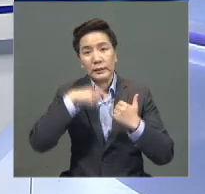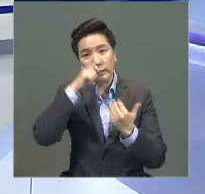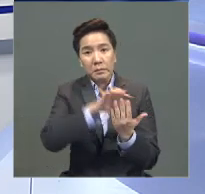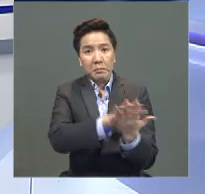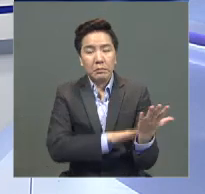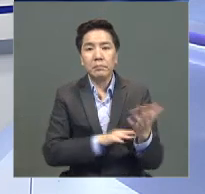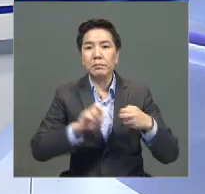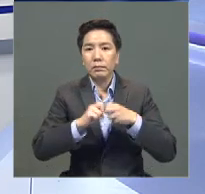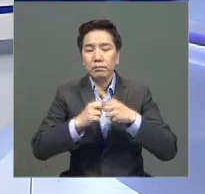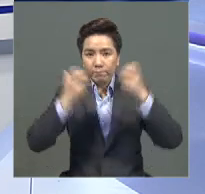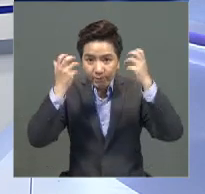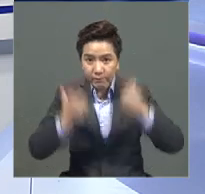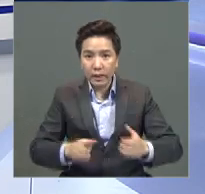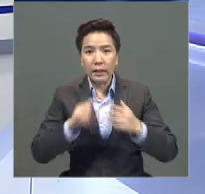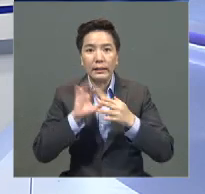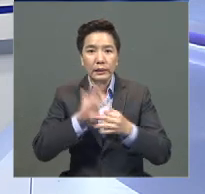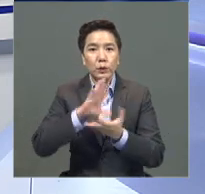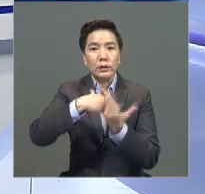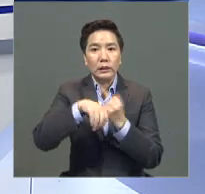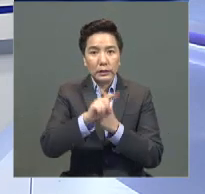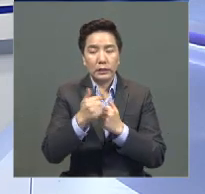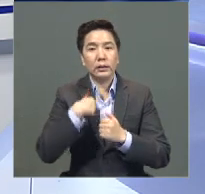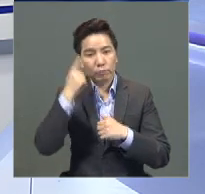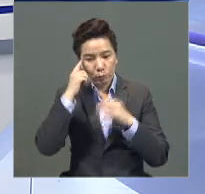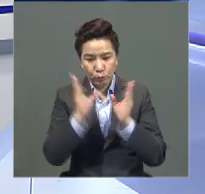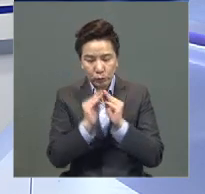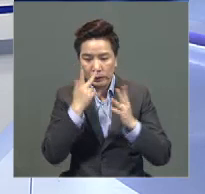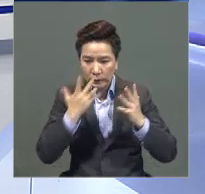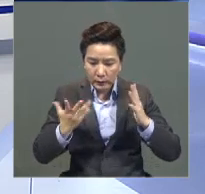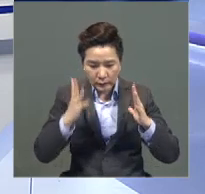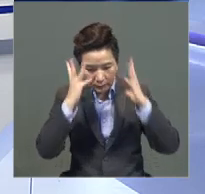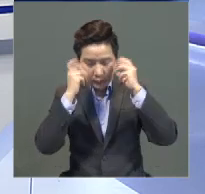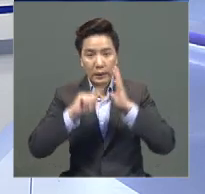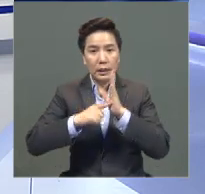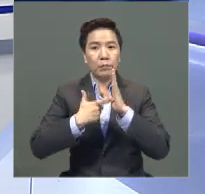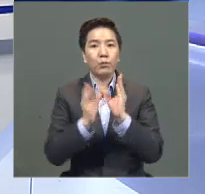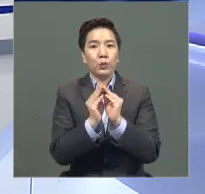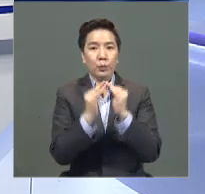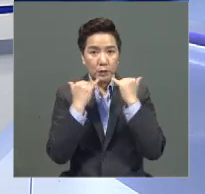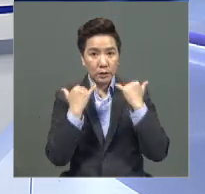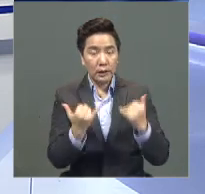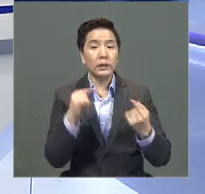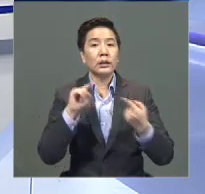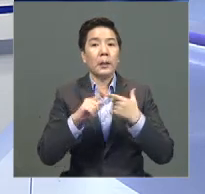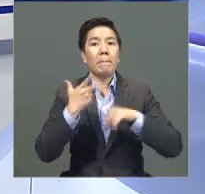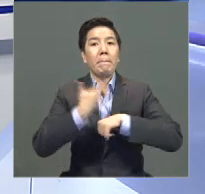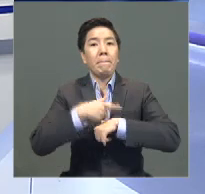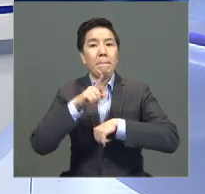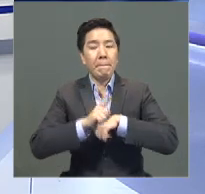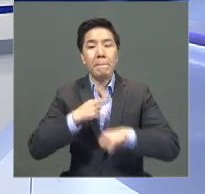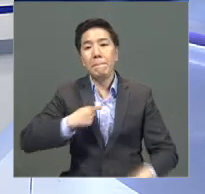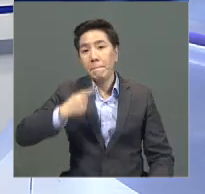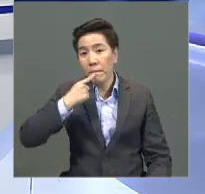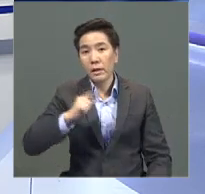ประเทศนั้นเรียกว่าอยู่ในขั้นวิกฤตเรื่องปัญหาเศรษฐกิจนะครับทำให้ที่ประชุมเนี่ยอยู่ในภาวะตึงเครียดตั้งแต่เริ่มต้นหน้าที่ประธานกรรมาธิการ